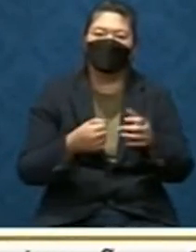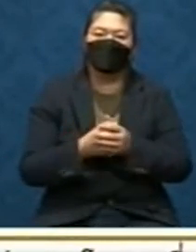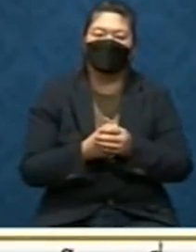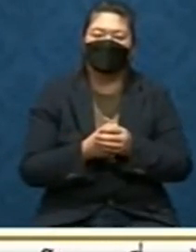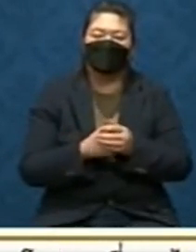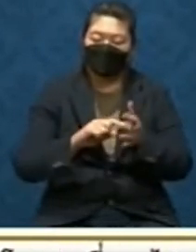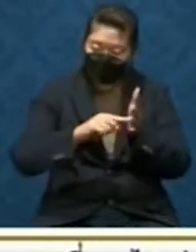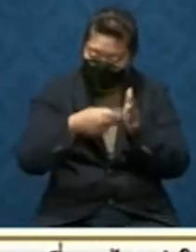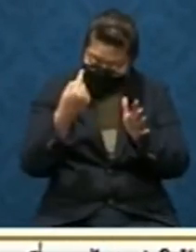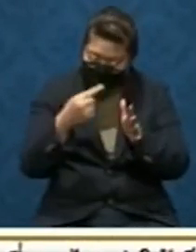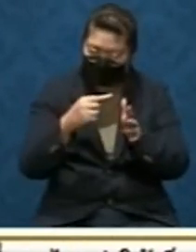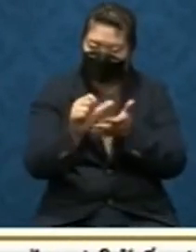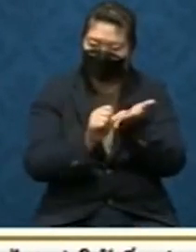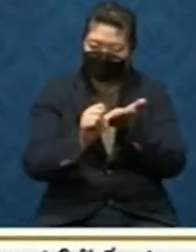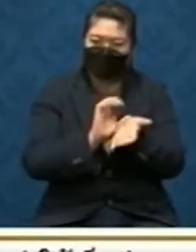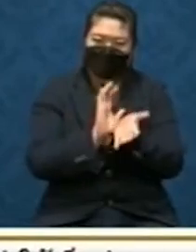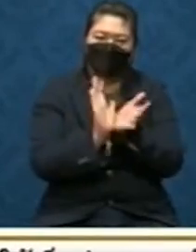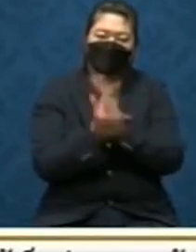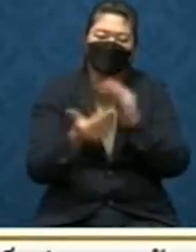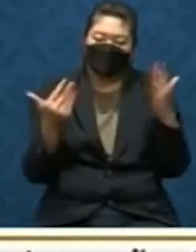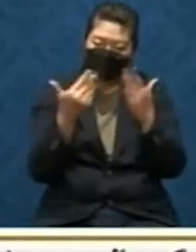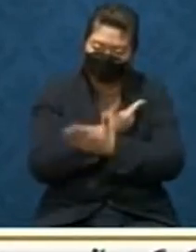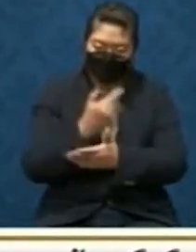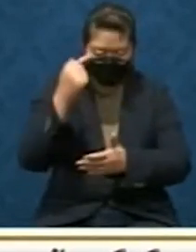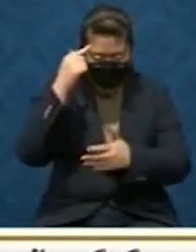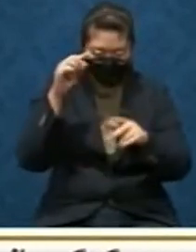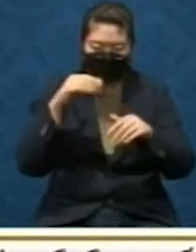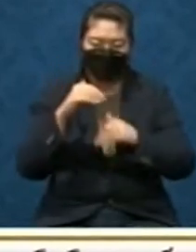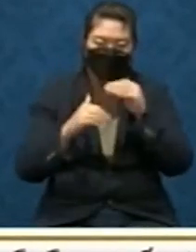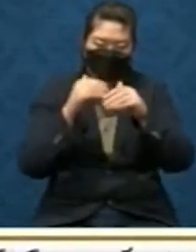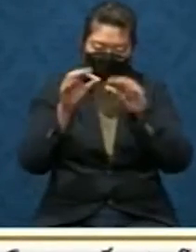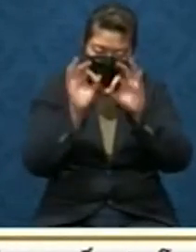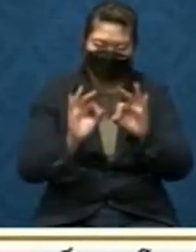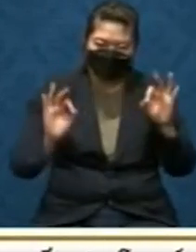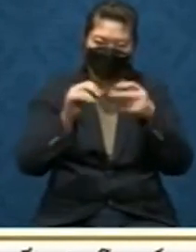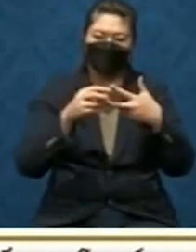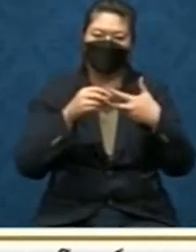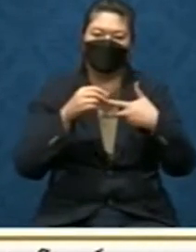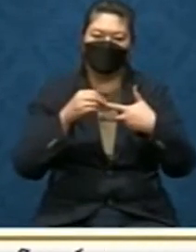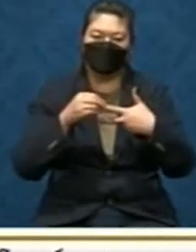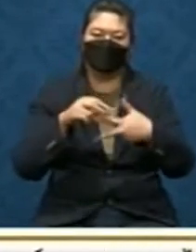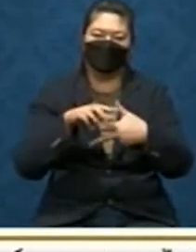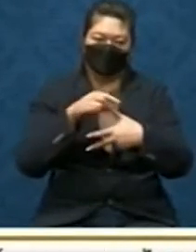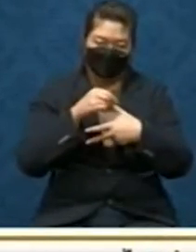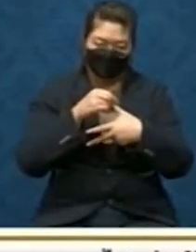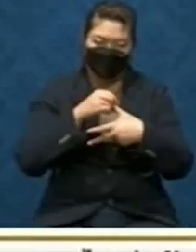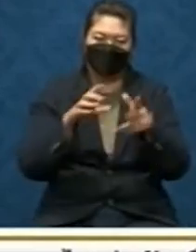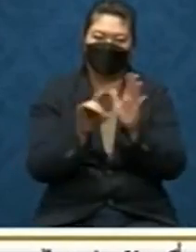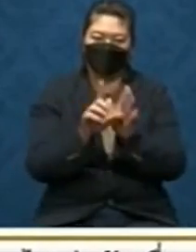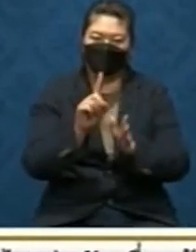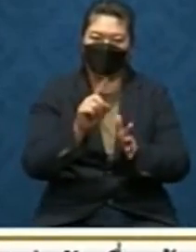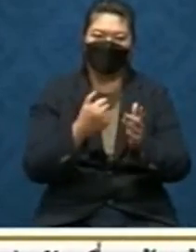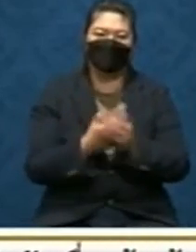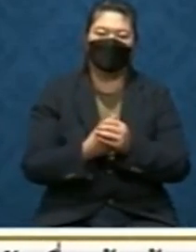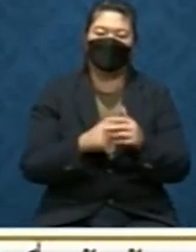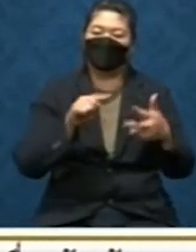Zeroและปล่อยให้ประเทศไทยไปในอนาคตจึงเป็นเรื่องที่จำเป็นและเป็นบันไดที่ 2บันไดสุดท้ายครับเมื่อเราชำระเรื่องในอดีต